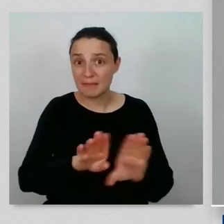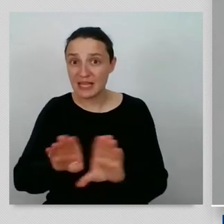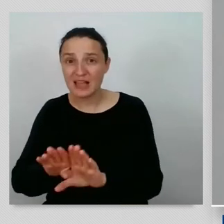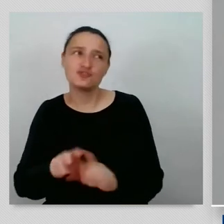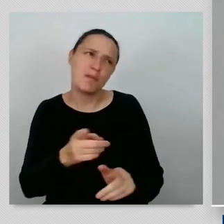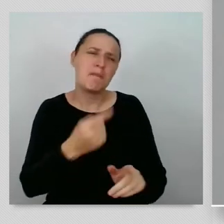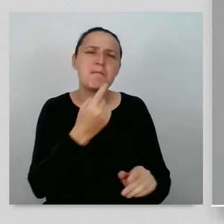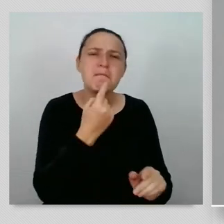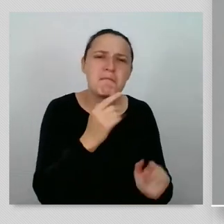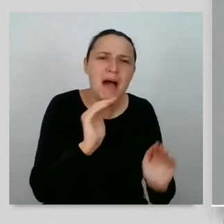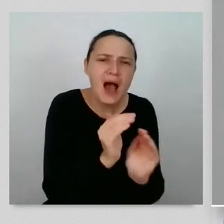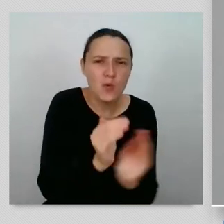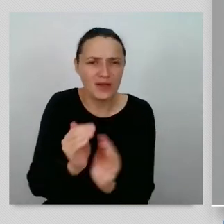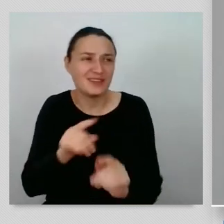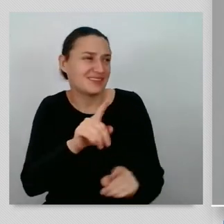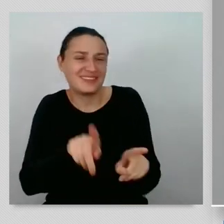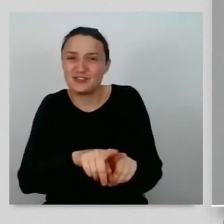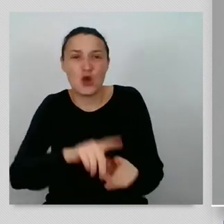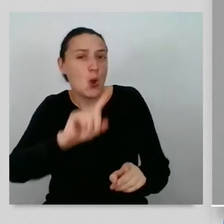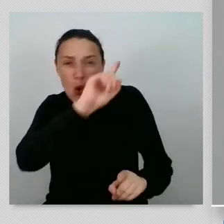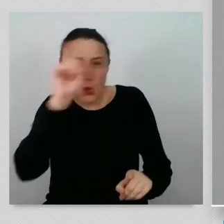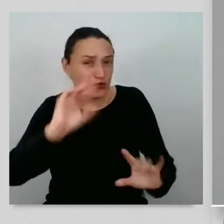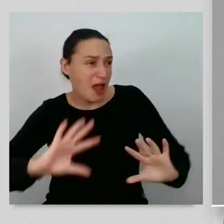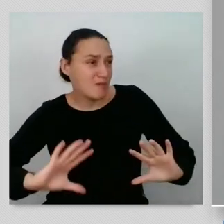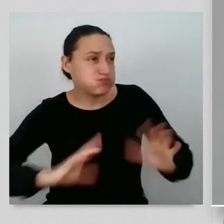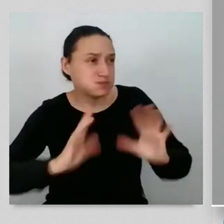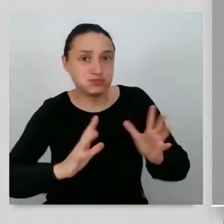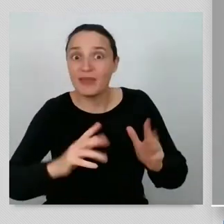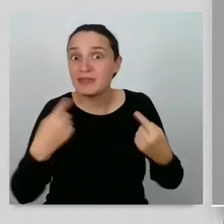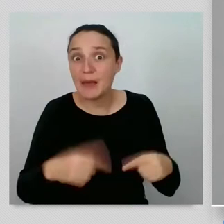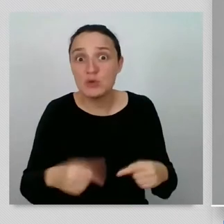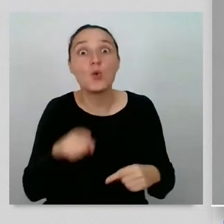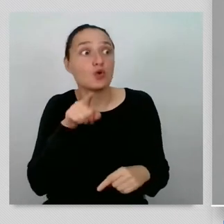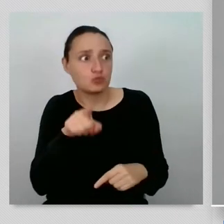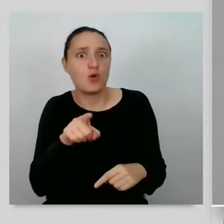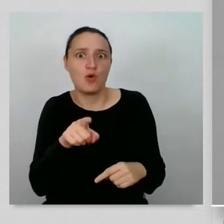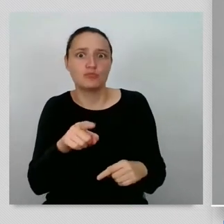prawie żadnych oporach społecznych wówczas, to jest rzecz największa, jaka